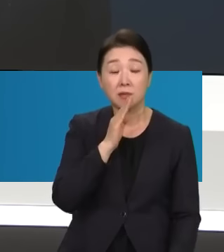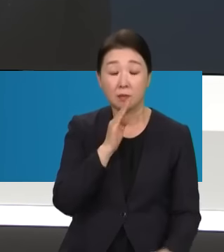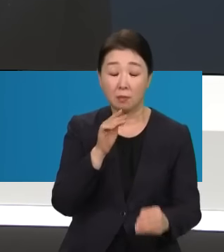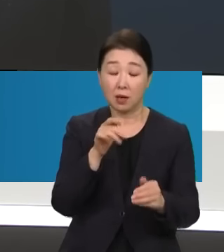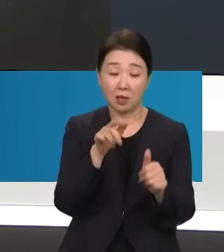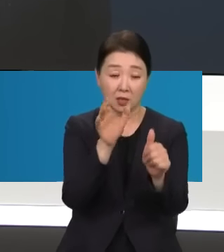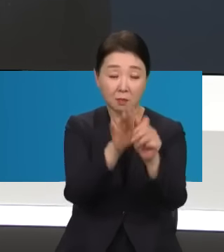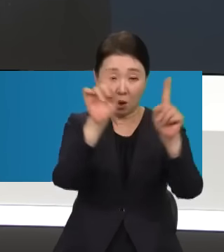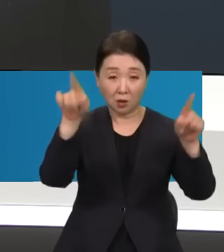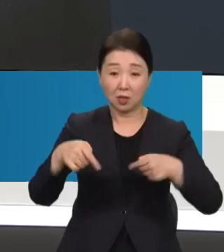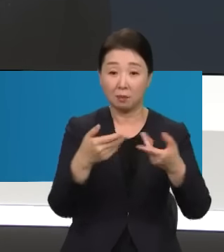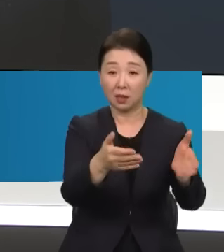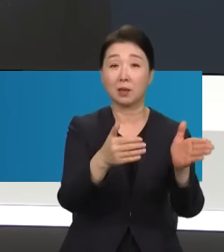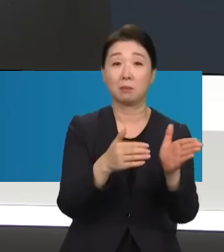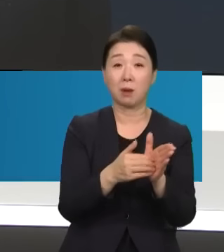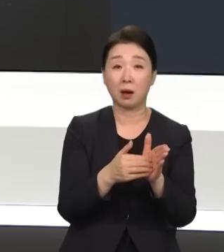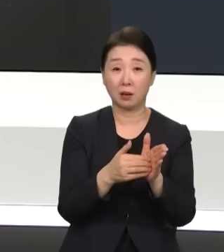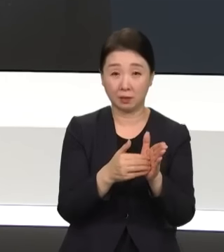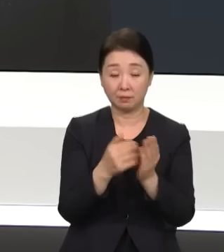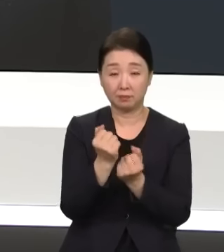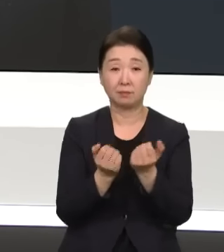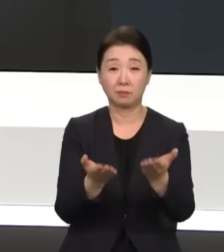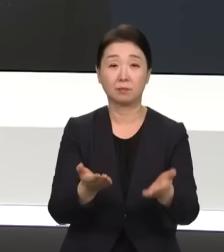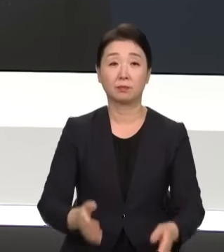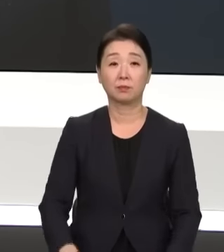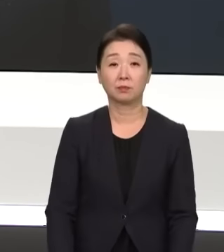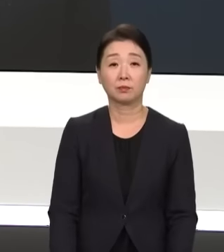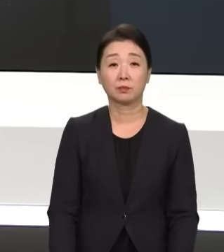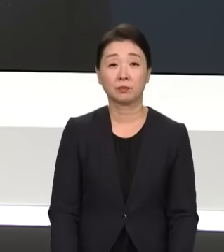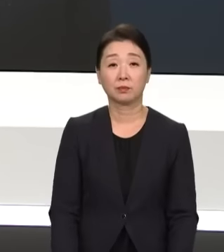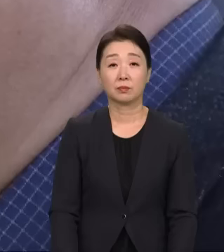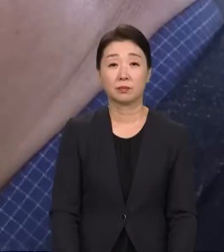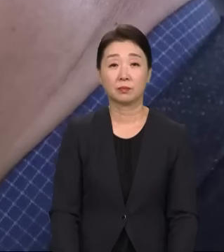걸로 확인됐습니다. 임예은 기자의 단독 보도입니다.